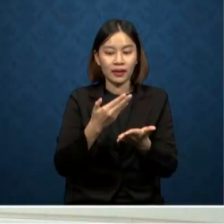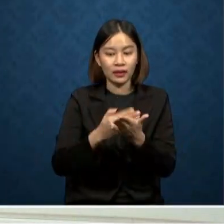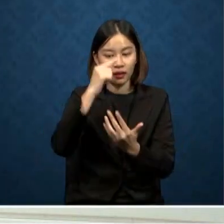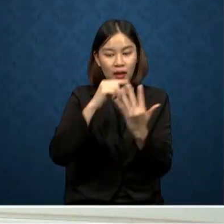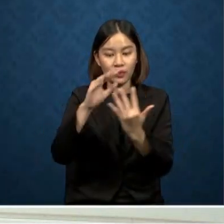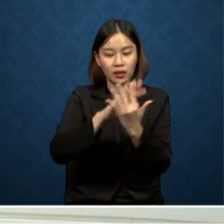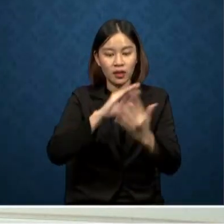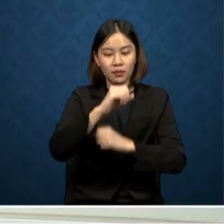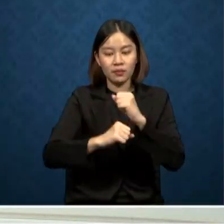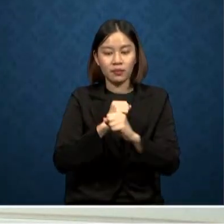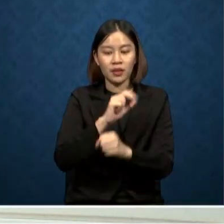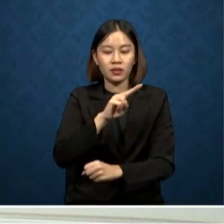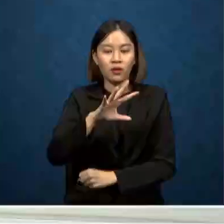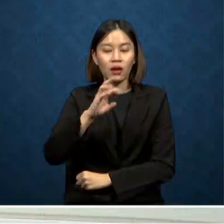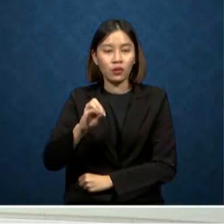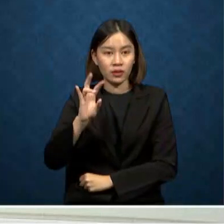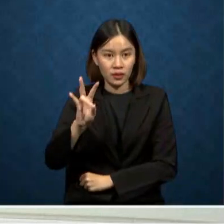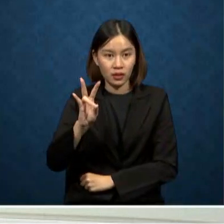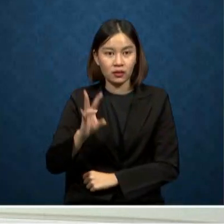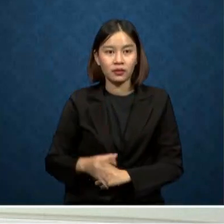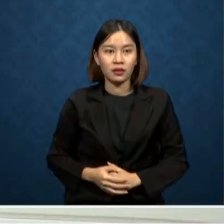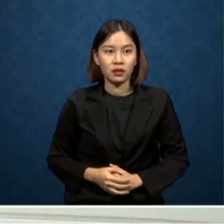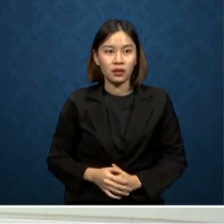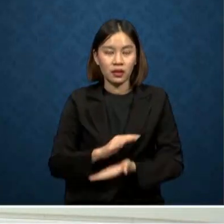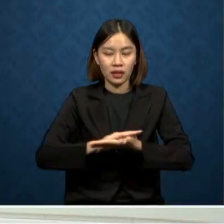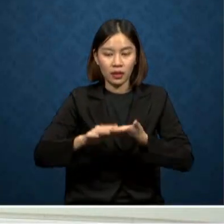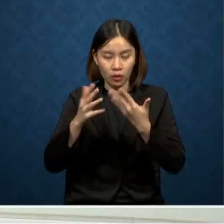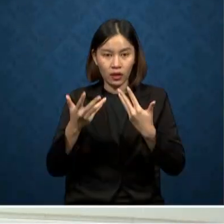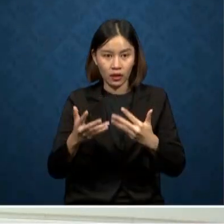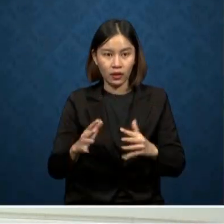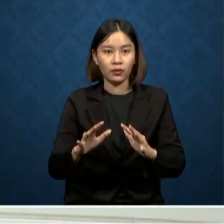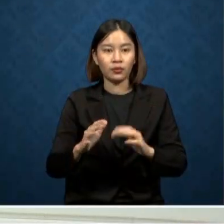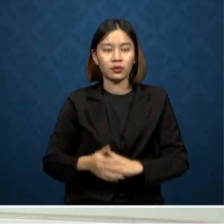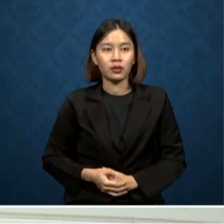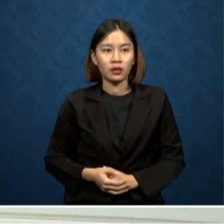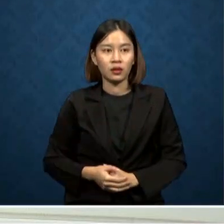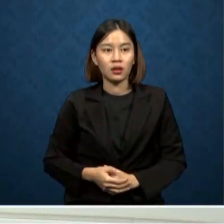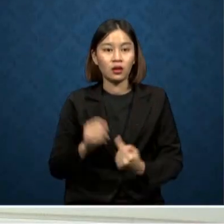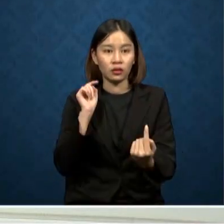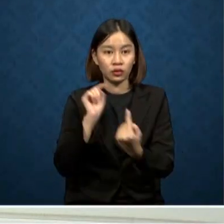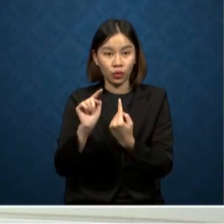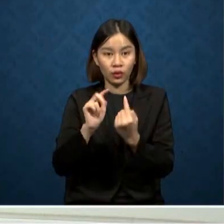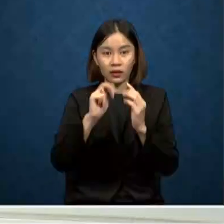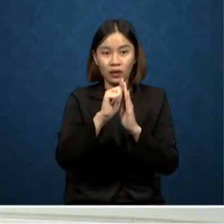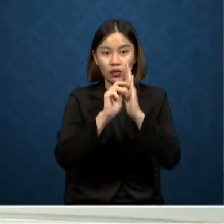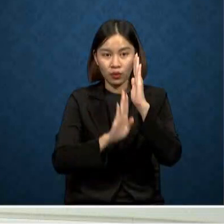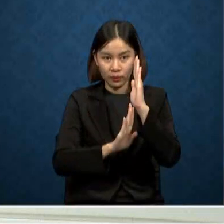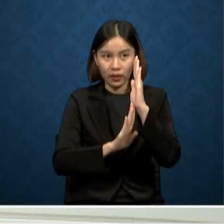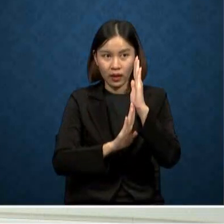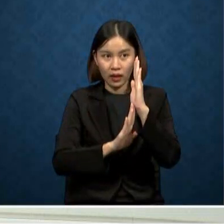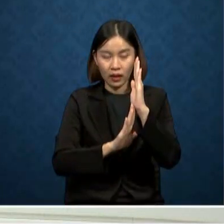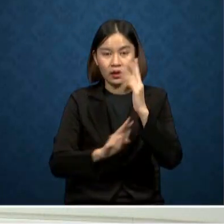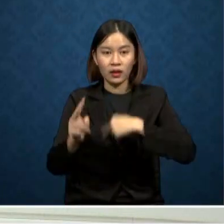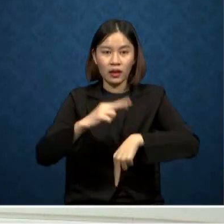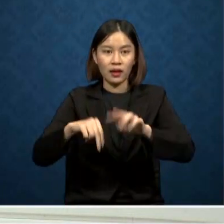งบประมาณ2567แล้วเสร็จเป็นที่เรียบร้อยโดยสอดคล้องกับนโยบายการตรวจ